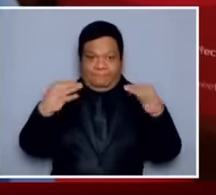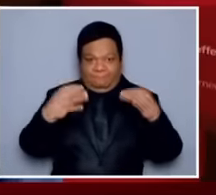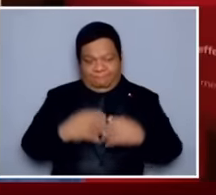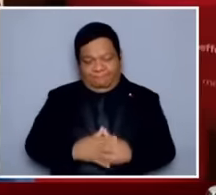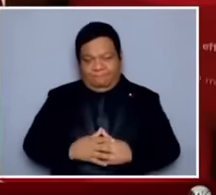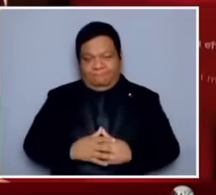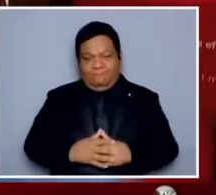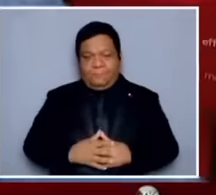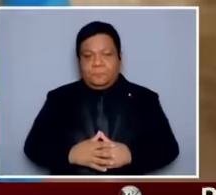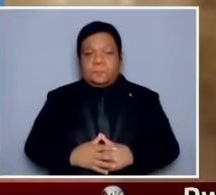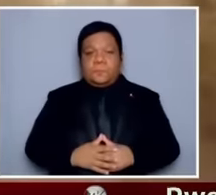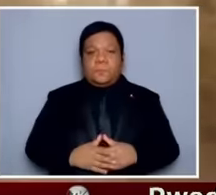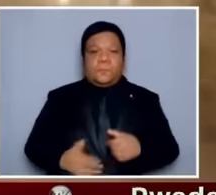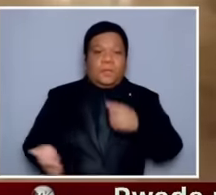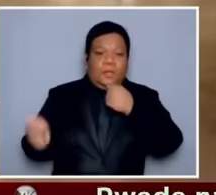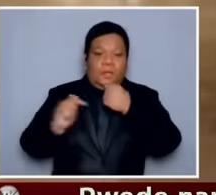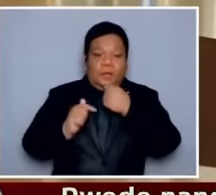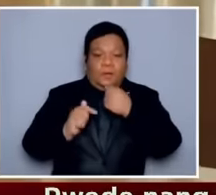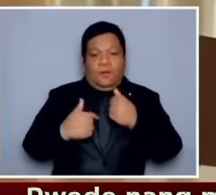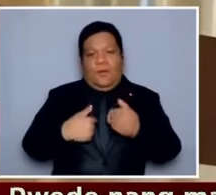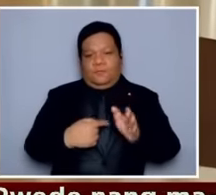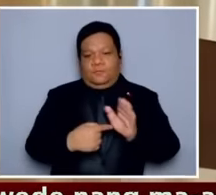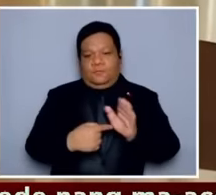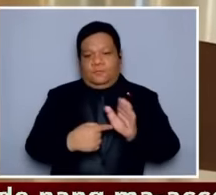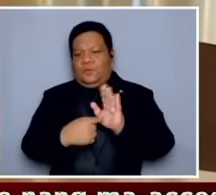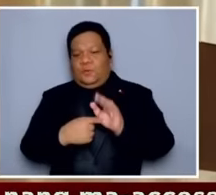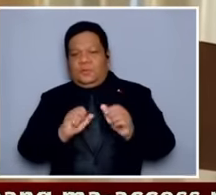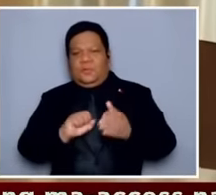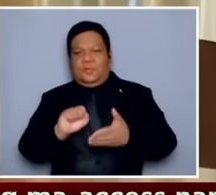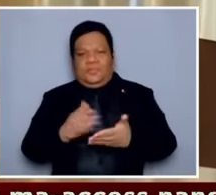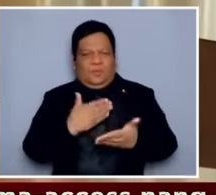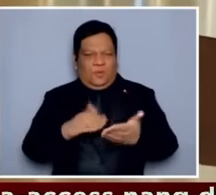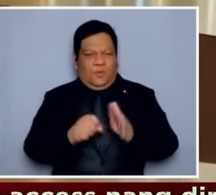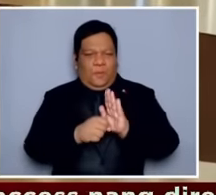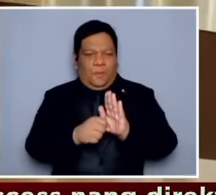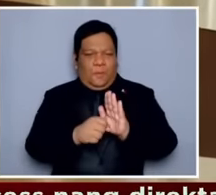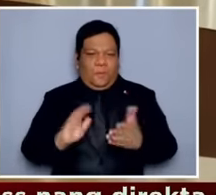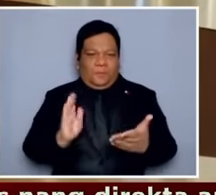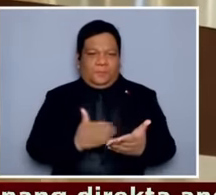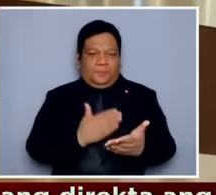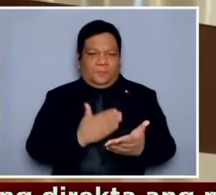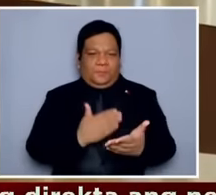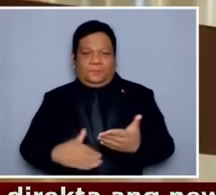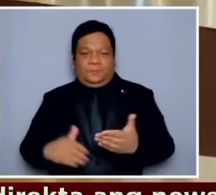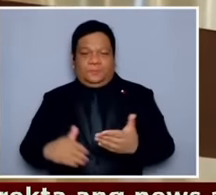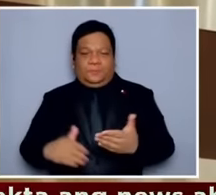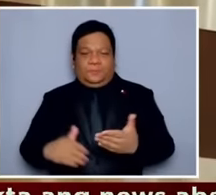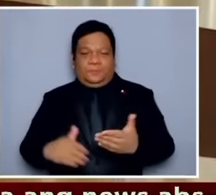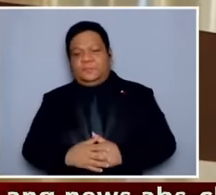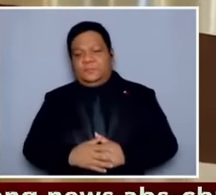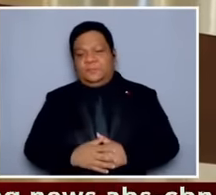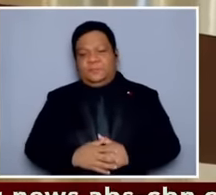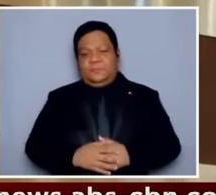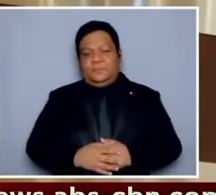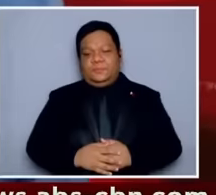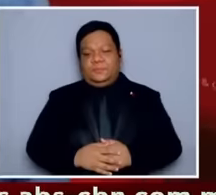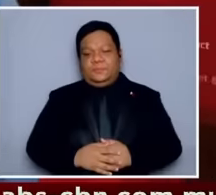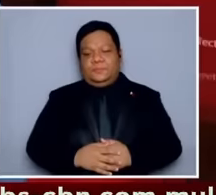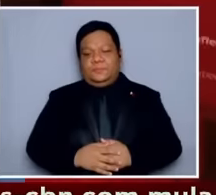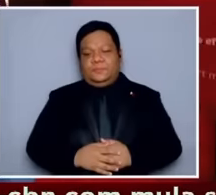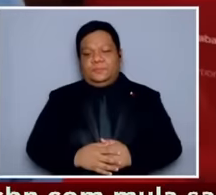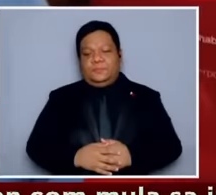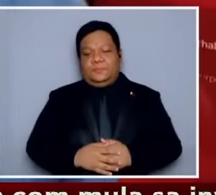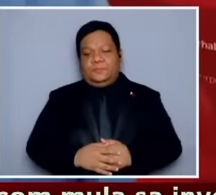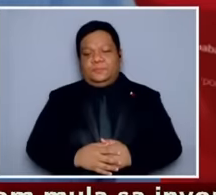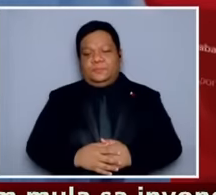patikim, nagpasample pa ang mga Pinoy stars. Sa kitay, sa kalam, ito na ang gabing walang buwan.